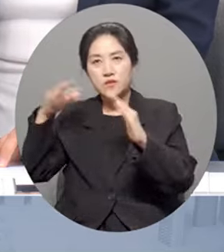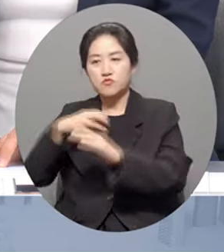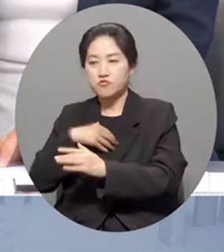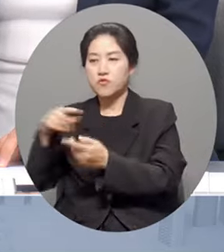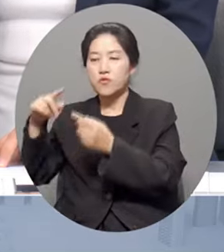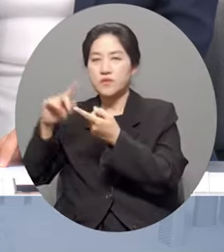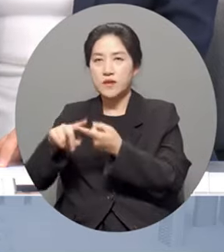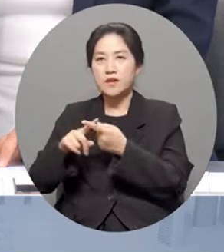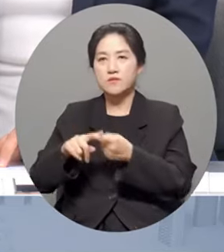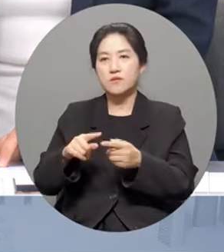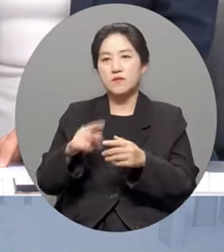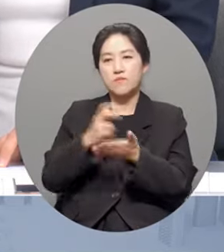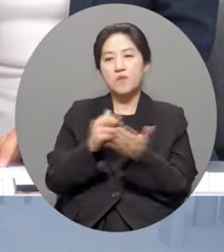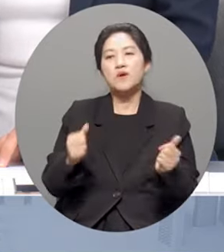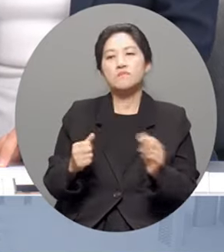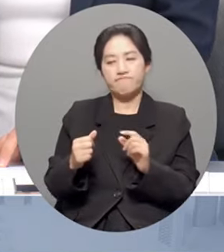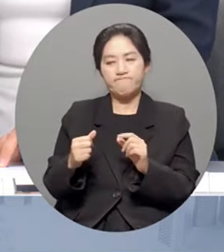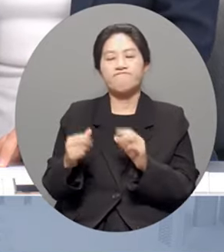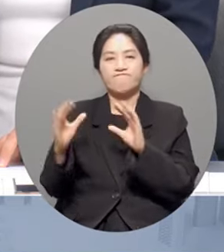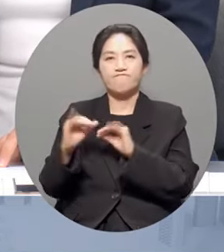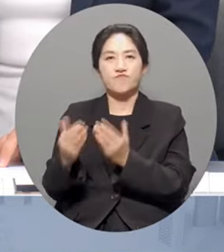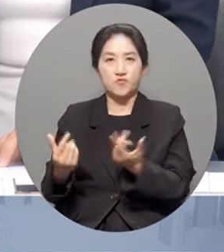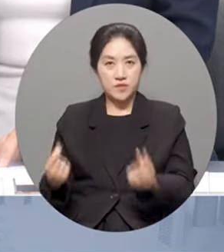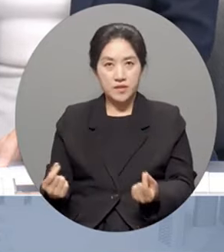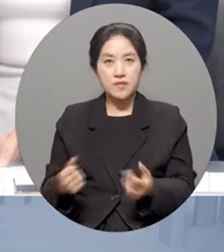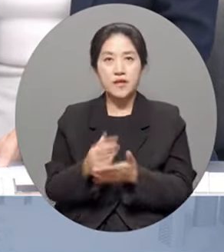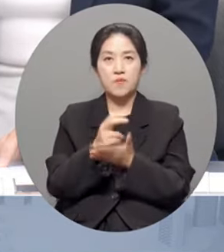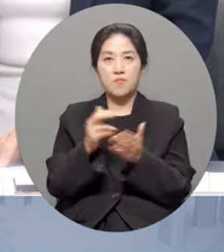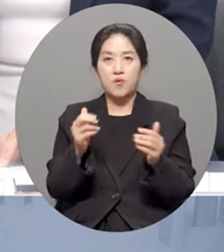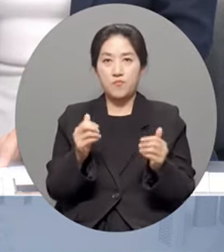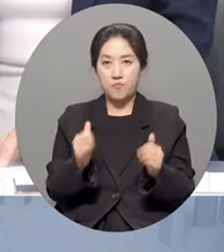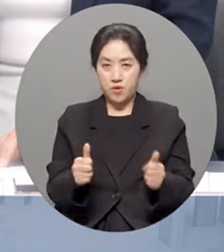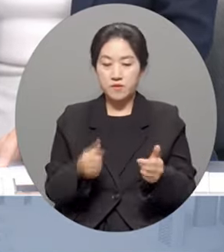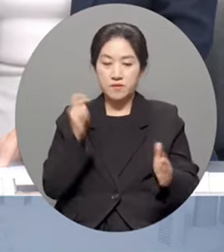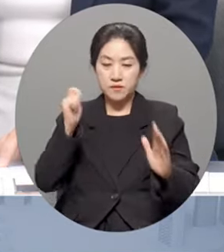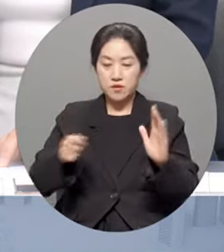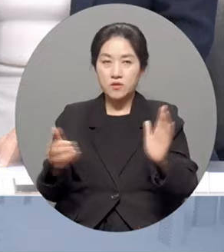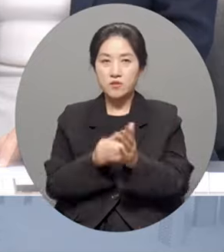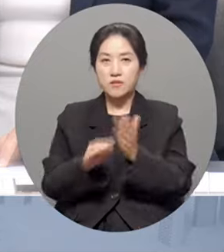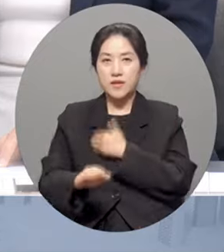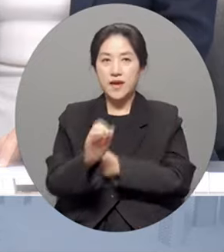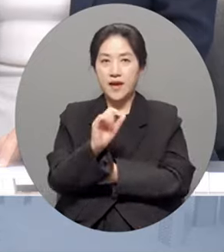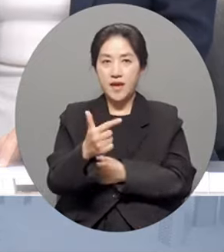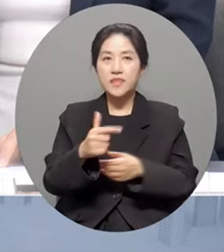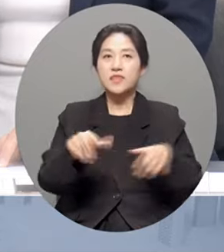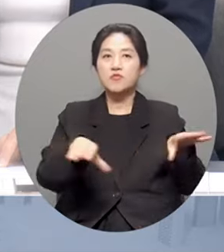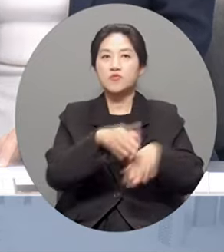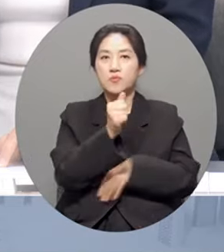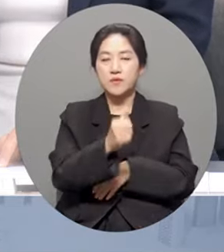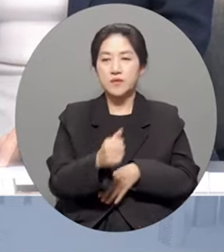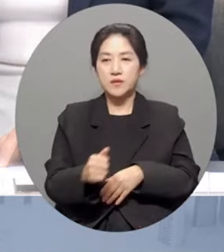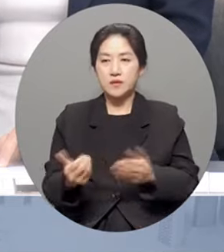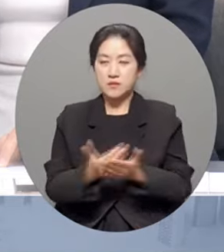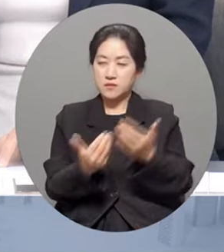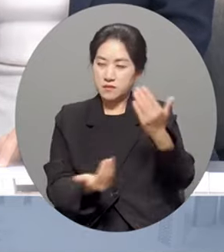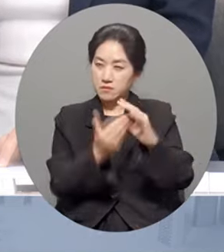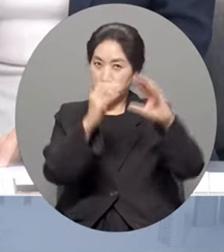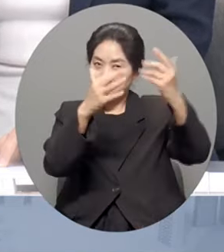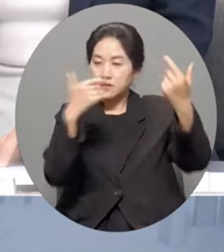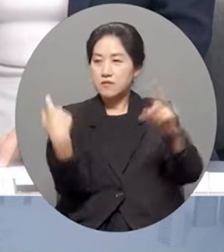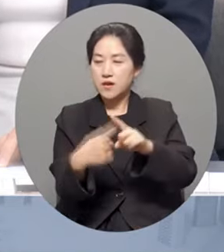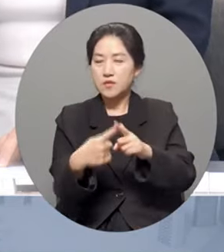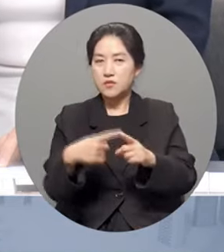공감한 건데요 오늘 법원 결정 직후의 한덕수 총리도 선진국 수준의 교육 여권 마련을 신속히 추진하겠다면서